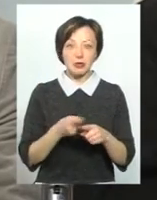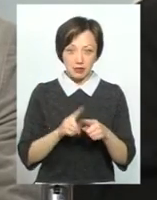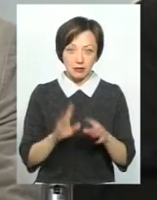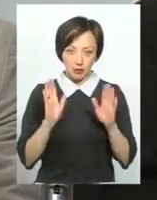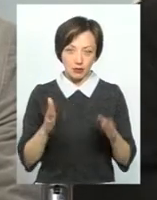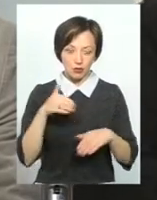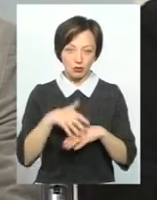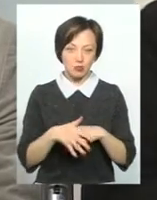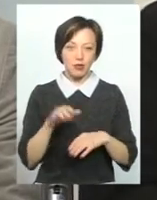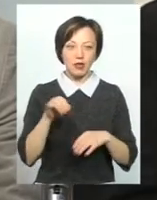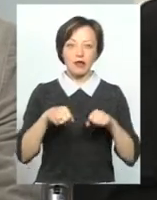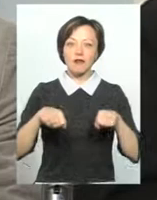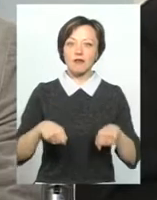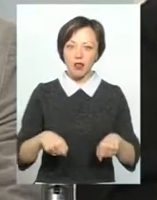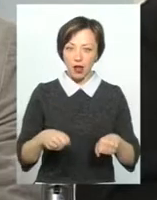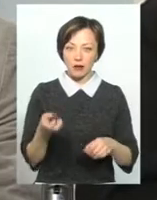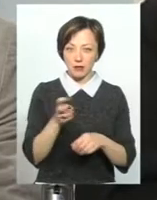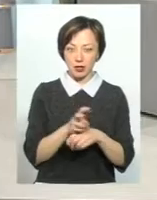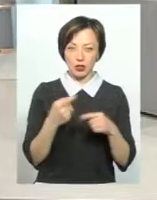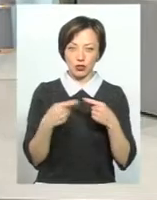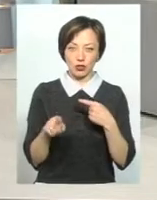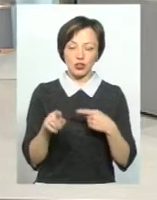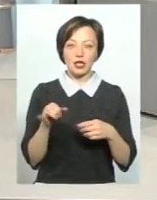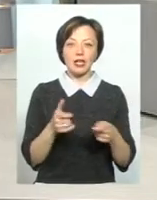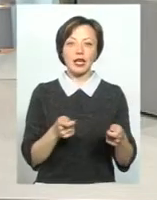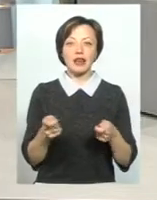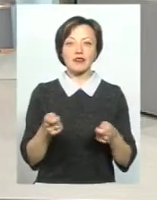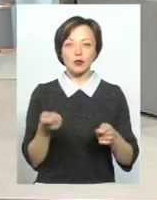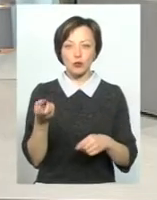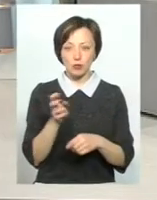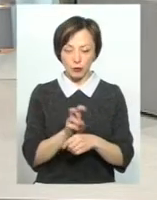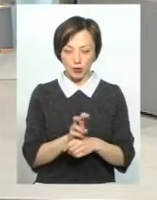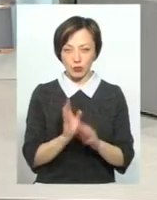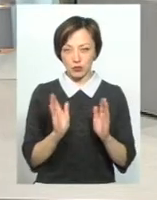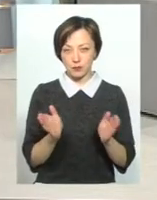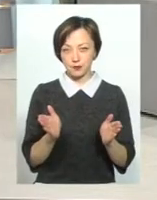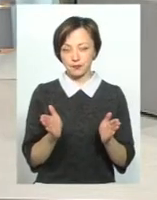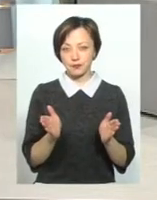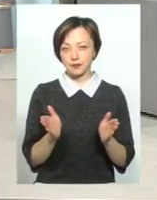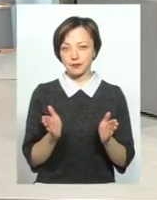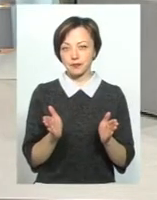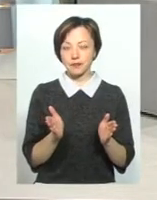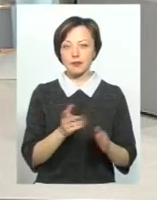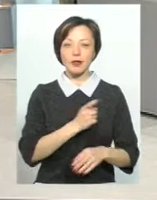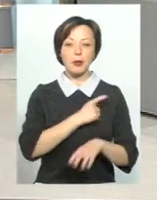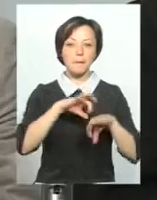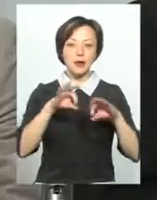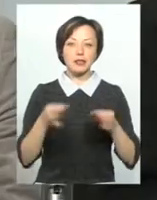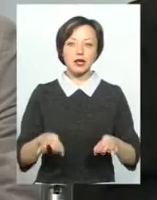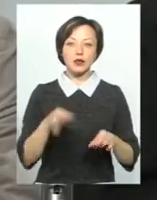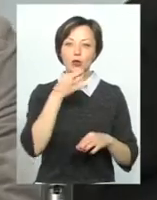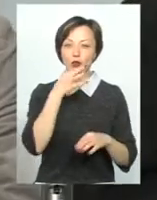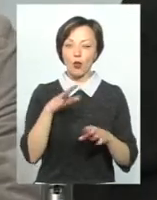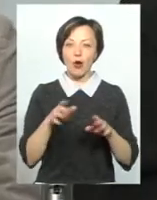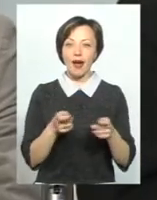зрозуміємо. І влада прийде інша. І керівники прийдуть. Бо, знаєте, майстерність любого керівника –